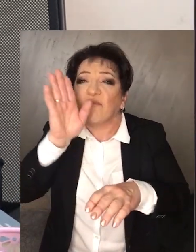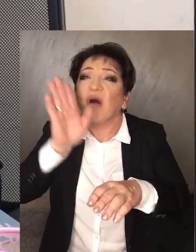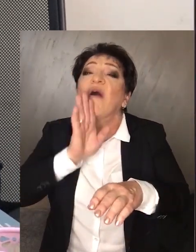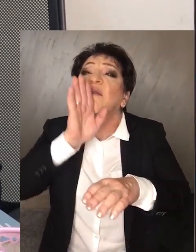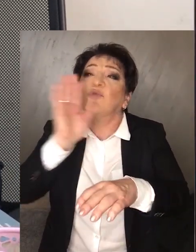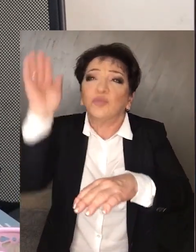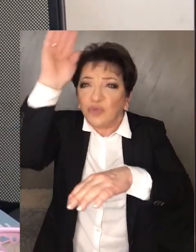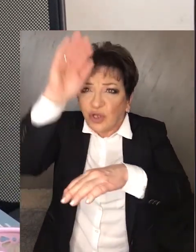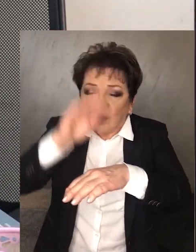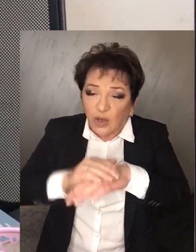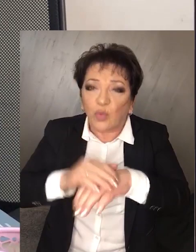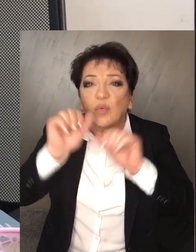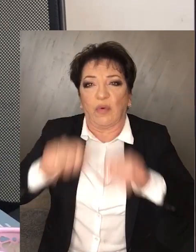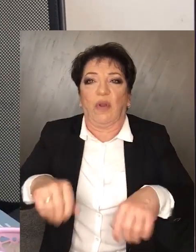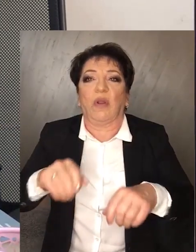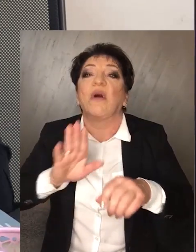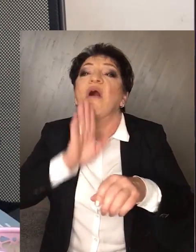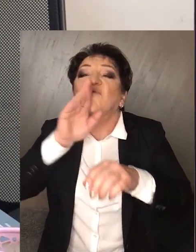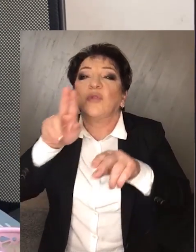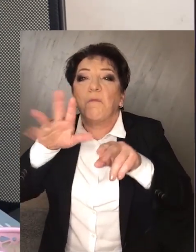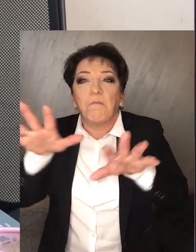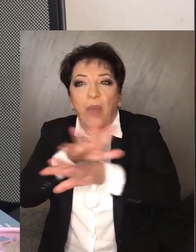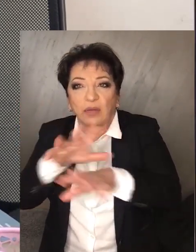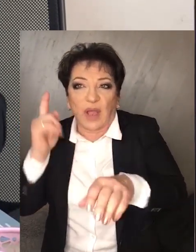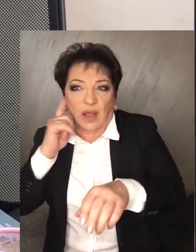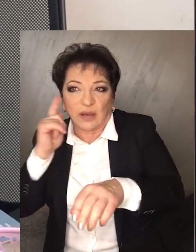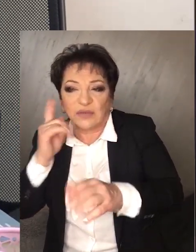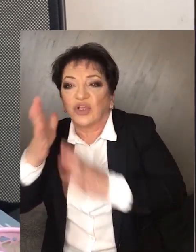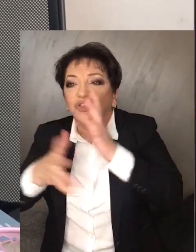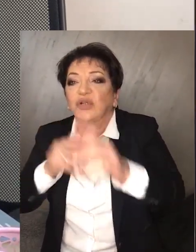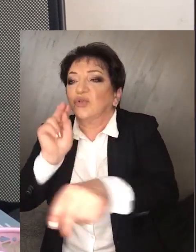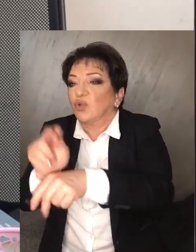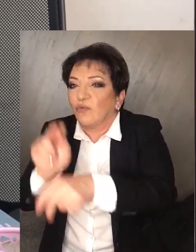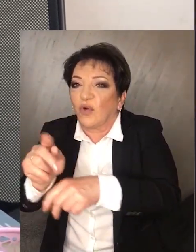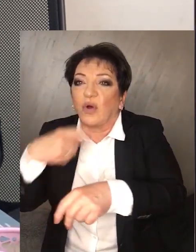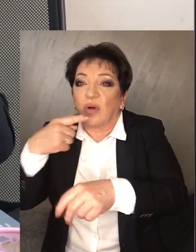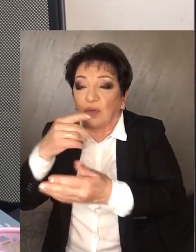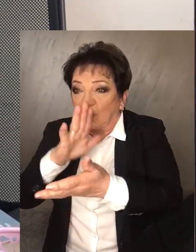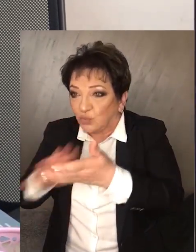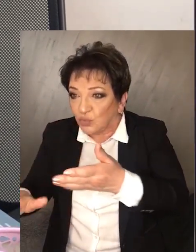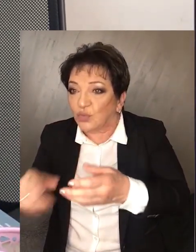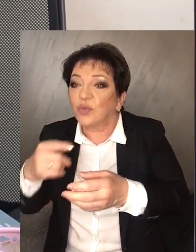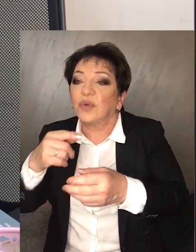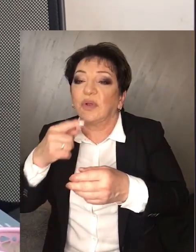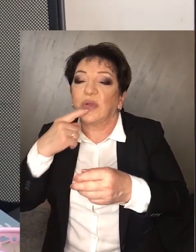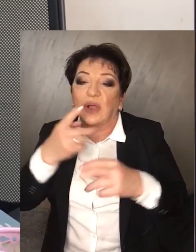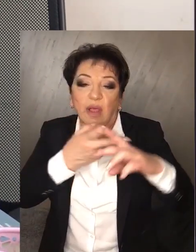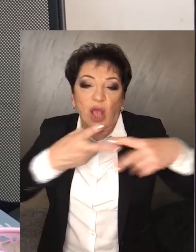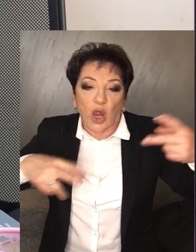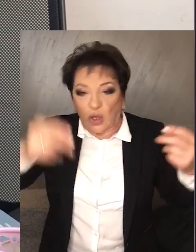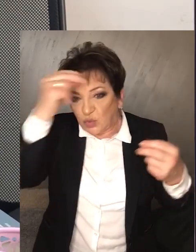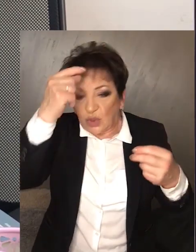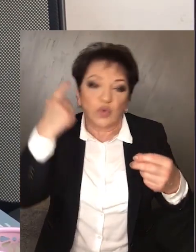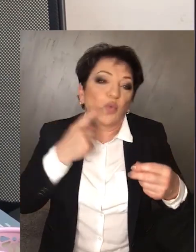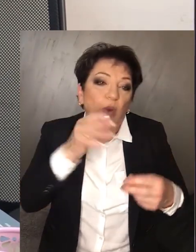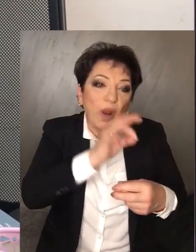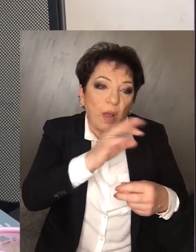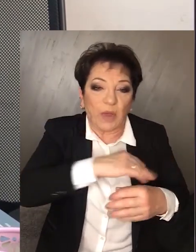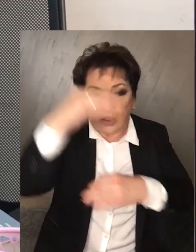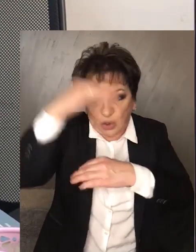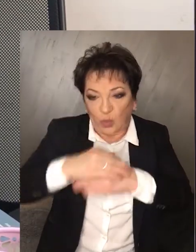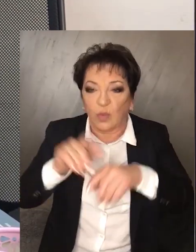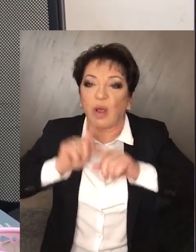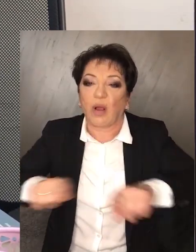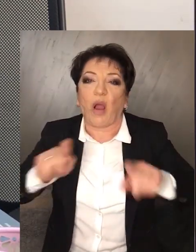էներգիան։ Ես չեմ հոգնում։ Ես առավոտից կարող եմ պատարակը թարգմանել, ժեստերի լեզու սովորացնել լսողներին,